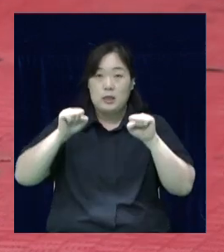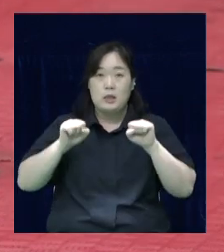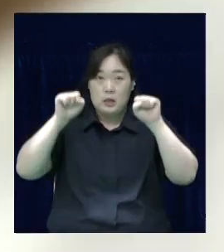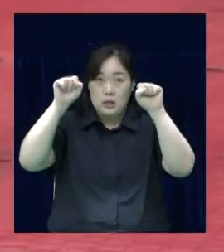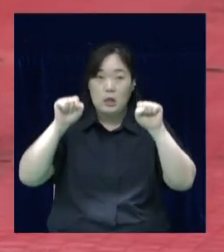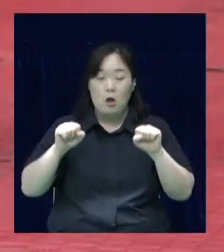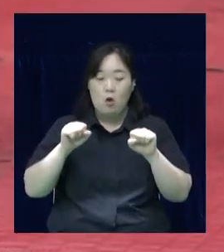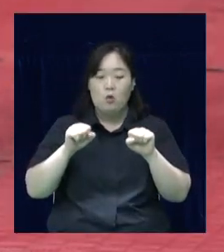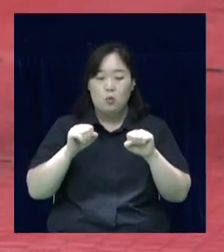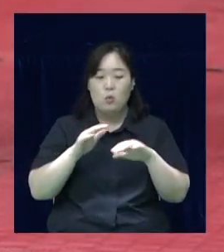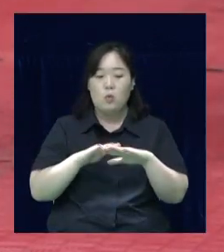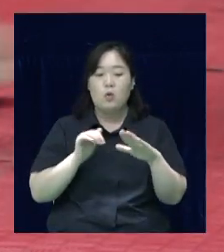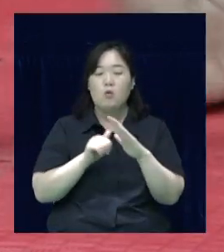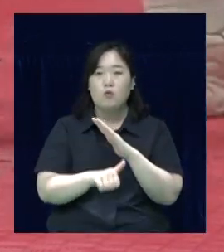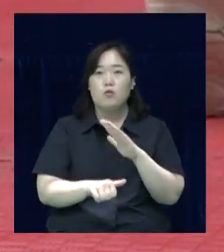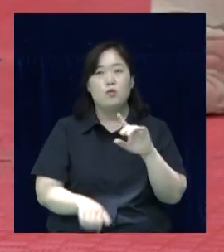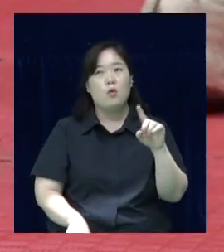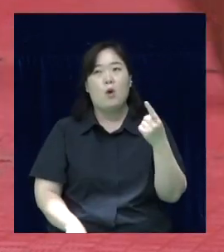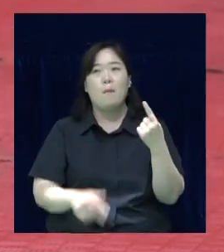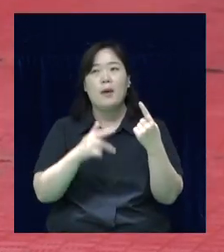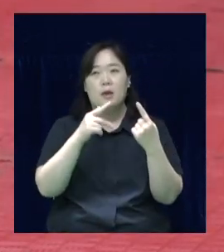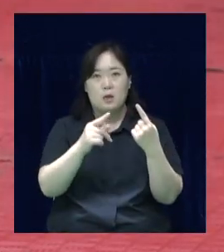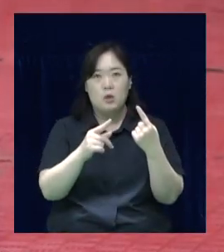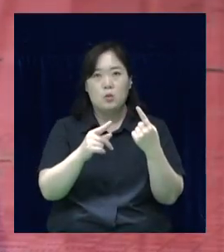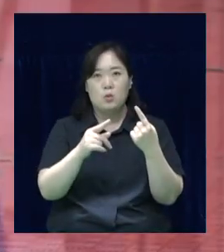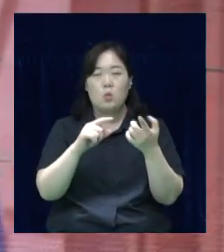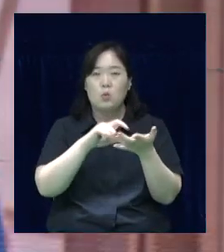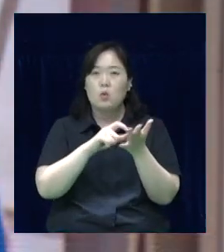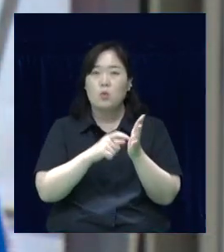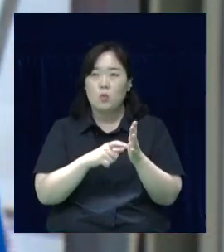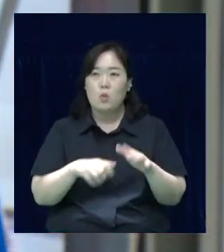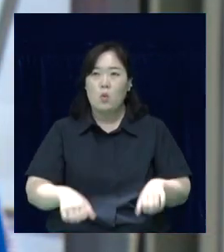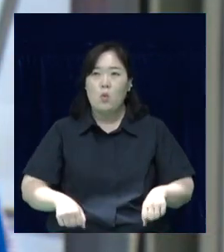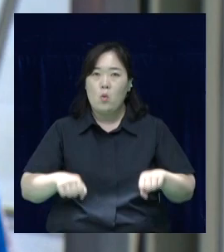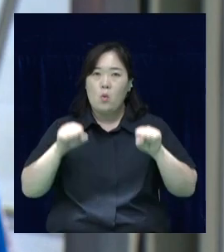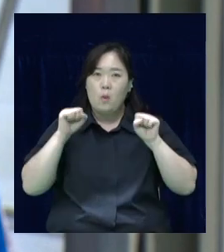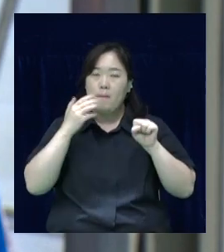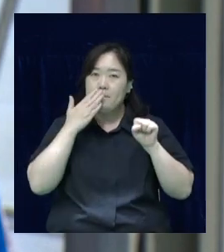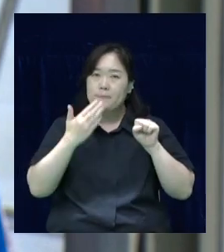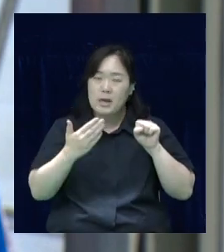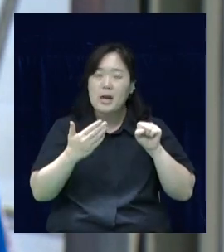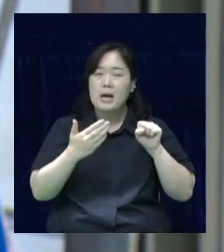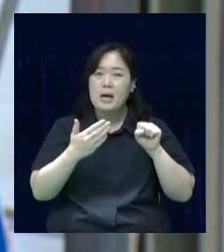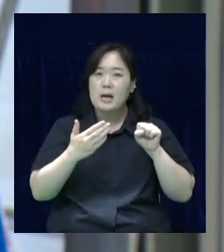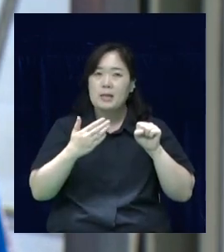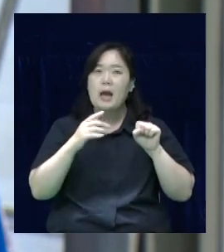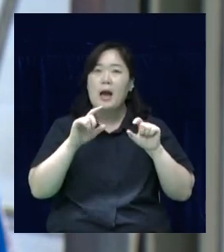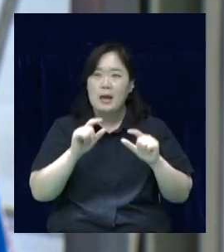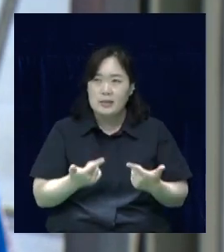체급을 불문하고 일단 100kg을 들 수 있느냐 없느냐가 어쩌면 우수 선수냐